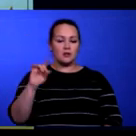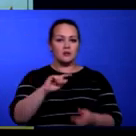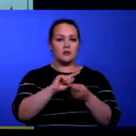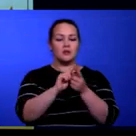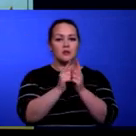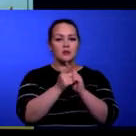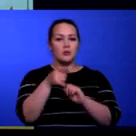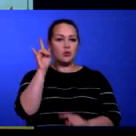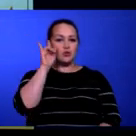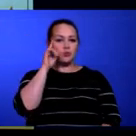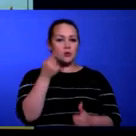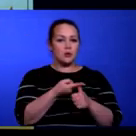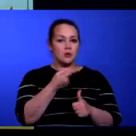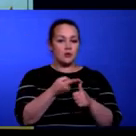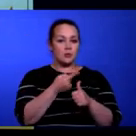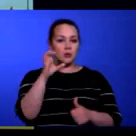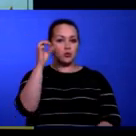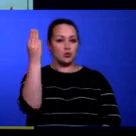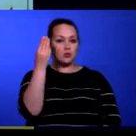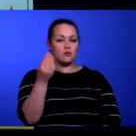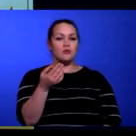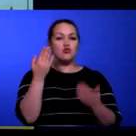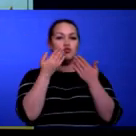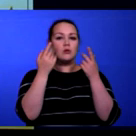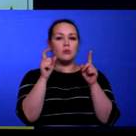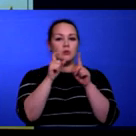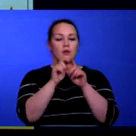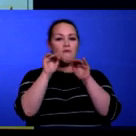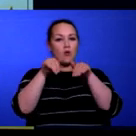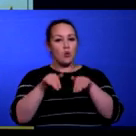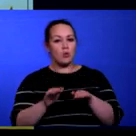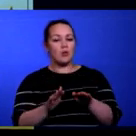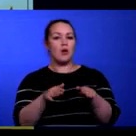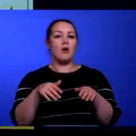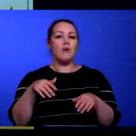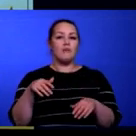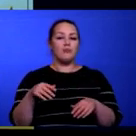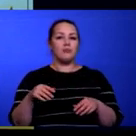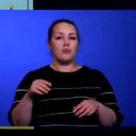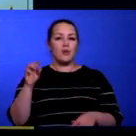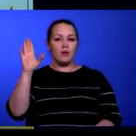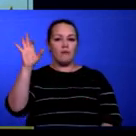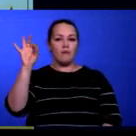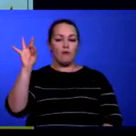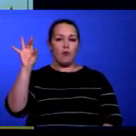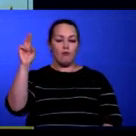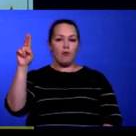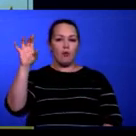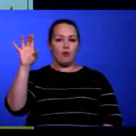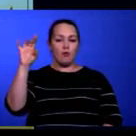имя существительное читаем слова волна водоросли и чайка